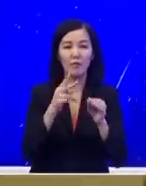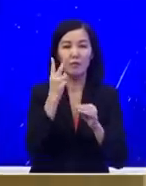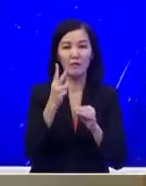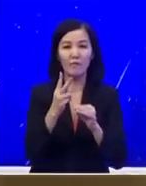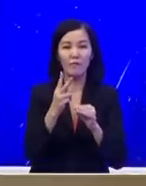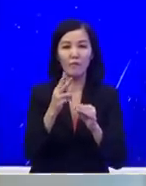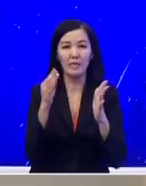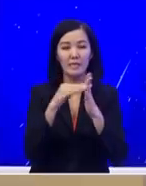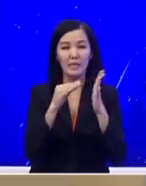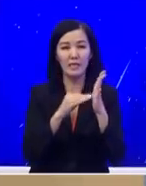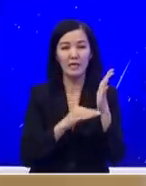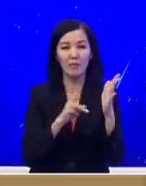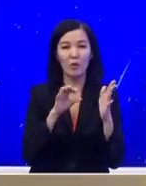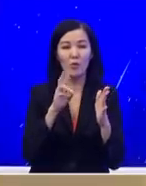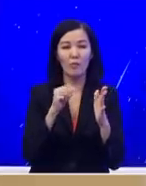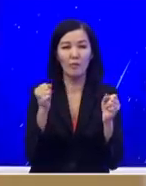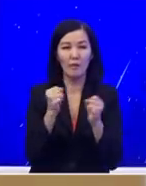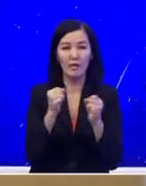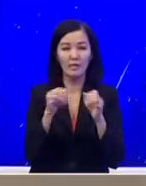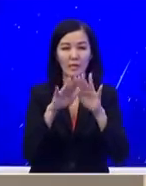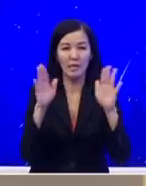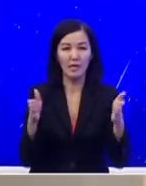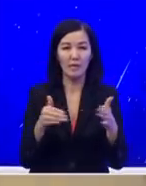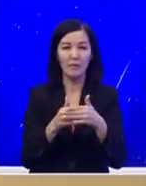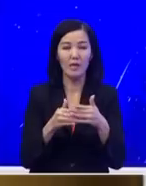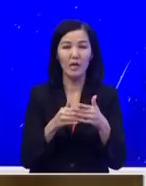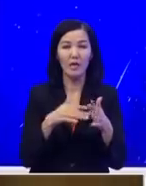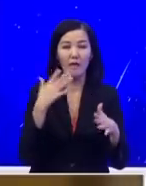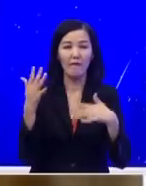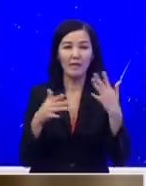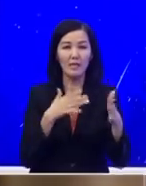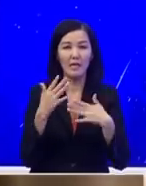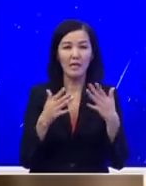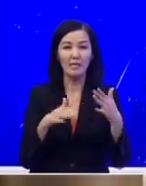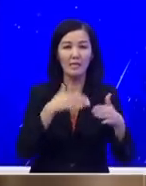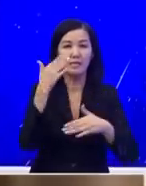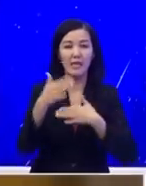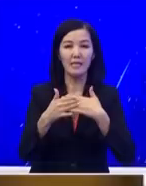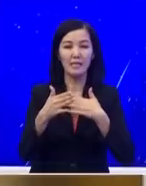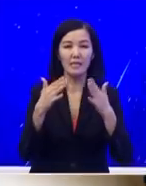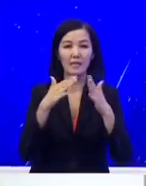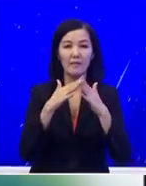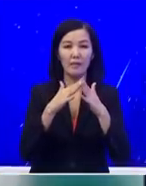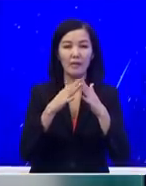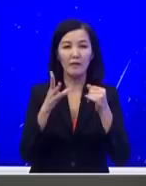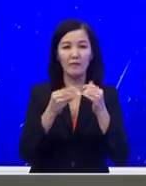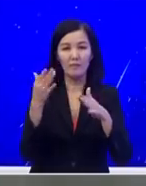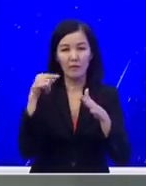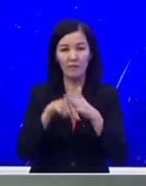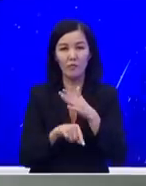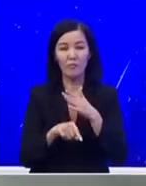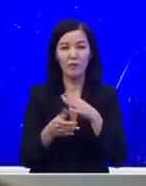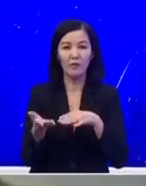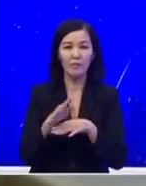конструкциями со стеклянными колбами, морозильной камерой, искусственной вентиляцией. В задней части двора в земле были вкопаны 3 емкости